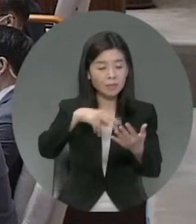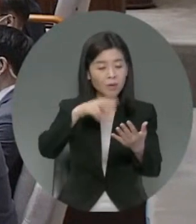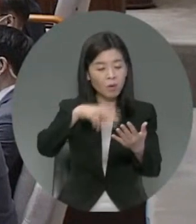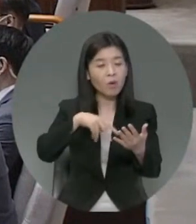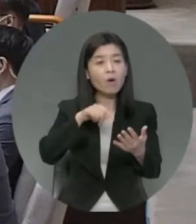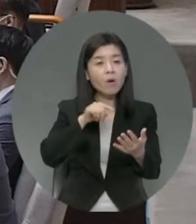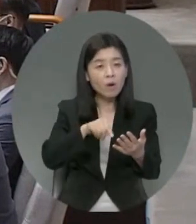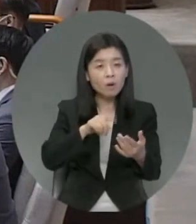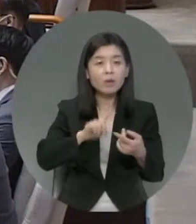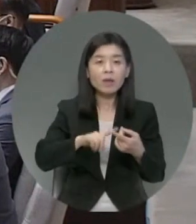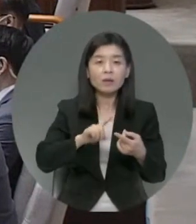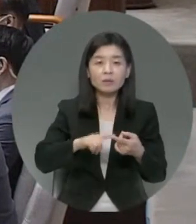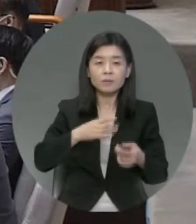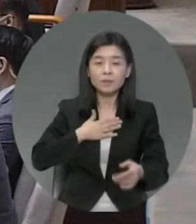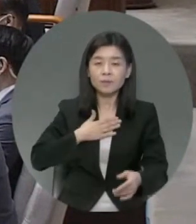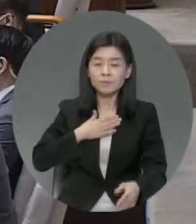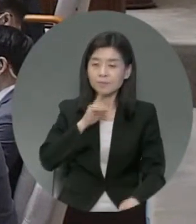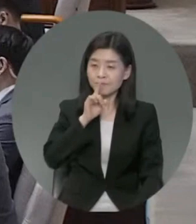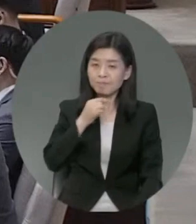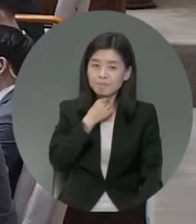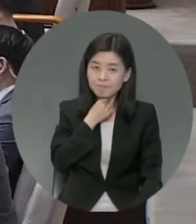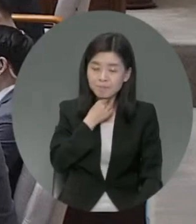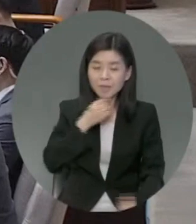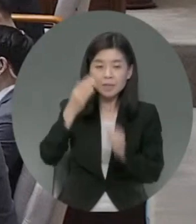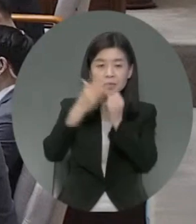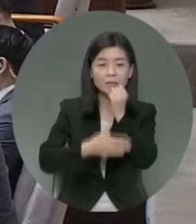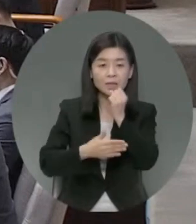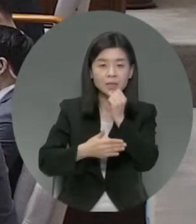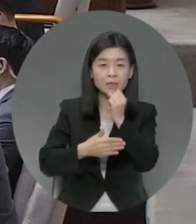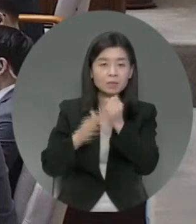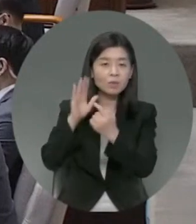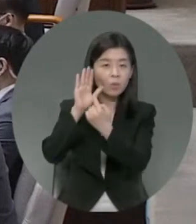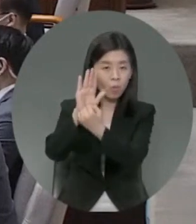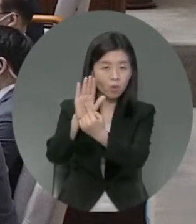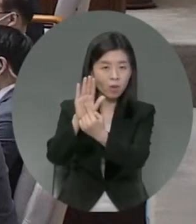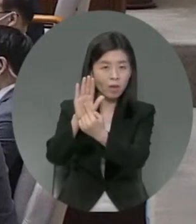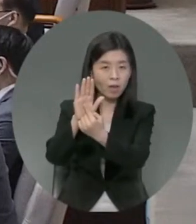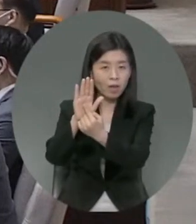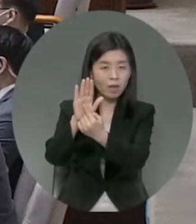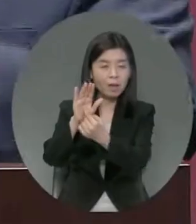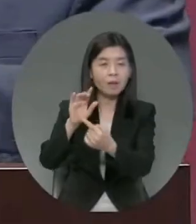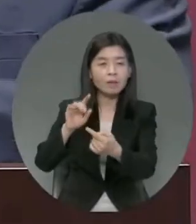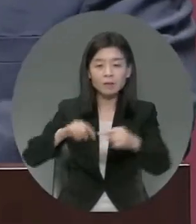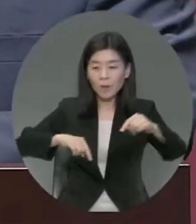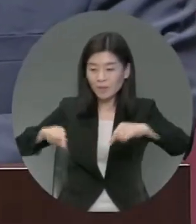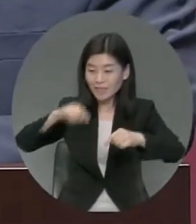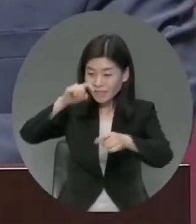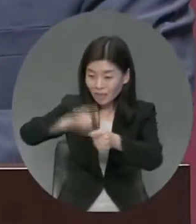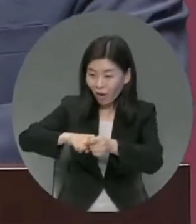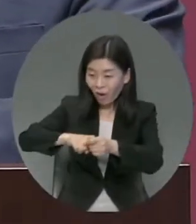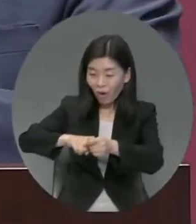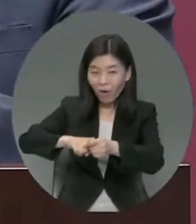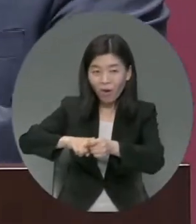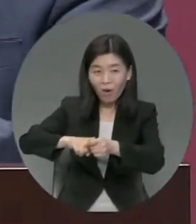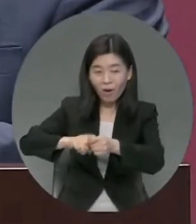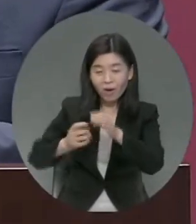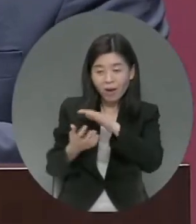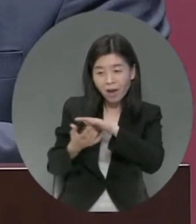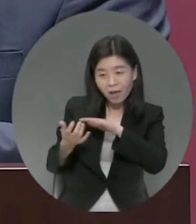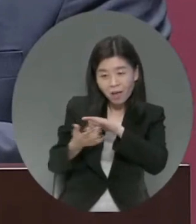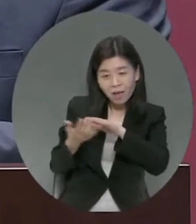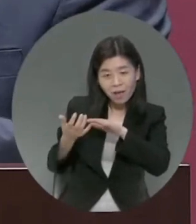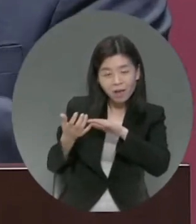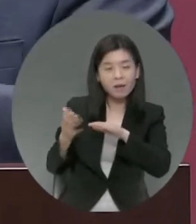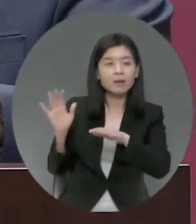제가 또 한 말씀을 드려야 될 게 사진을 공개하는 부분에 대해서 이게 뭐 통일부가 정치적이라고 그러는데 이 정치적이라고